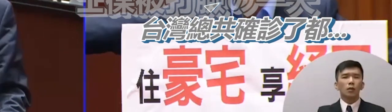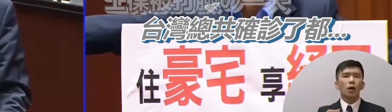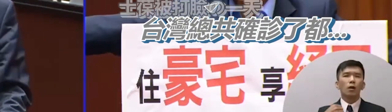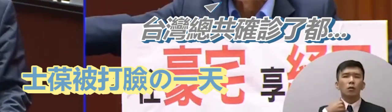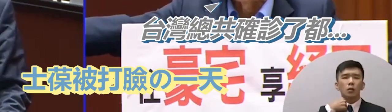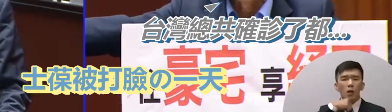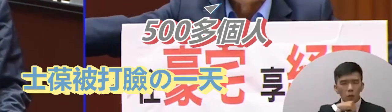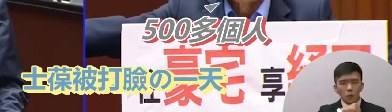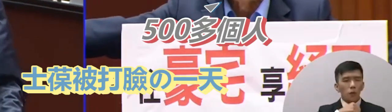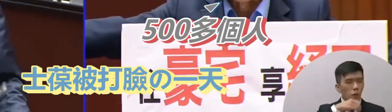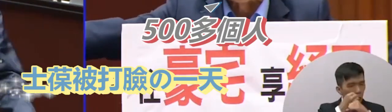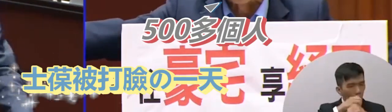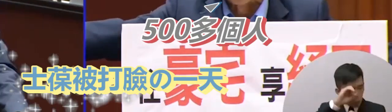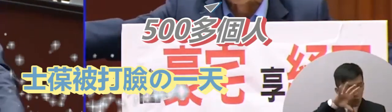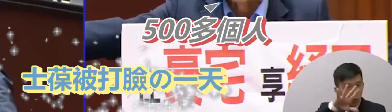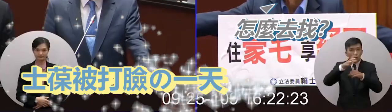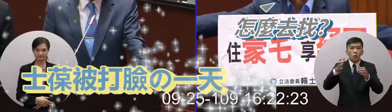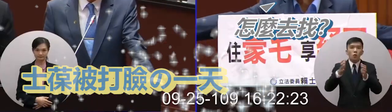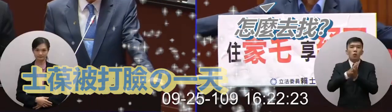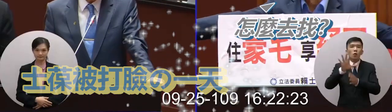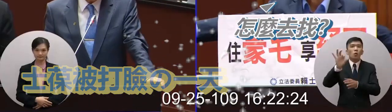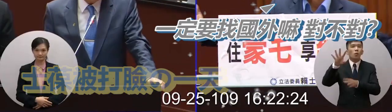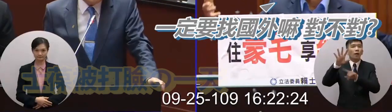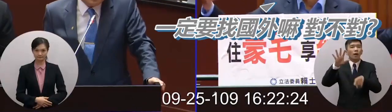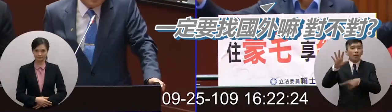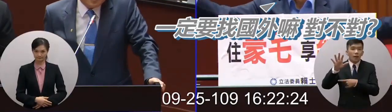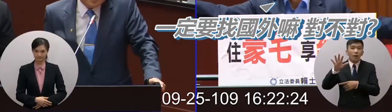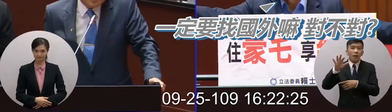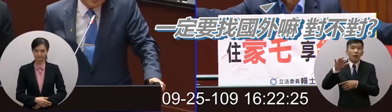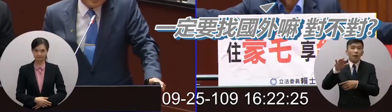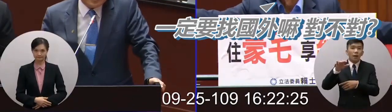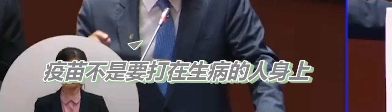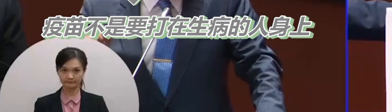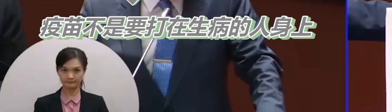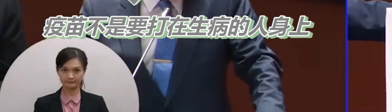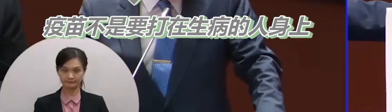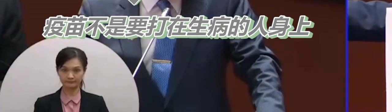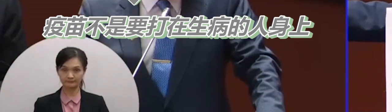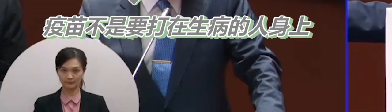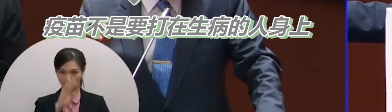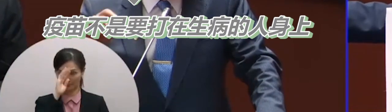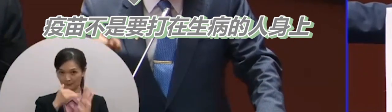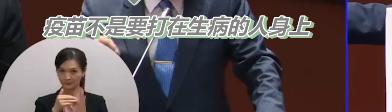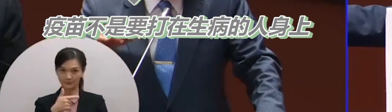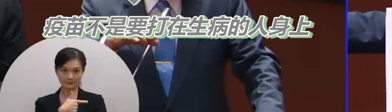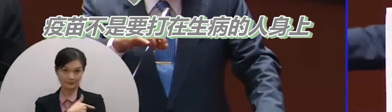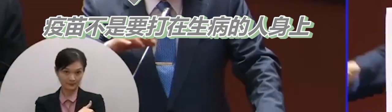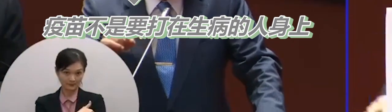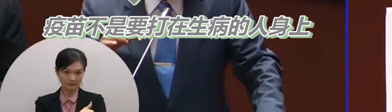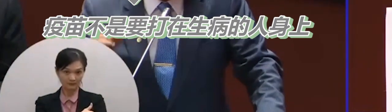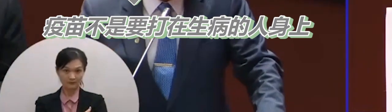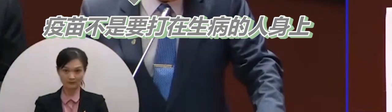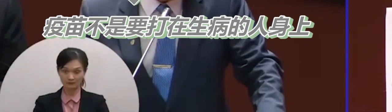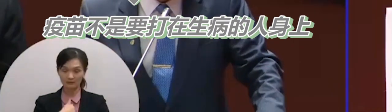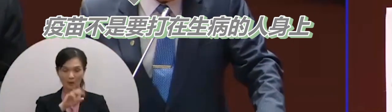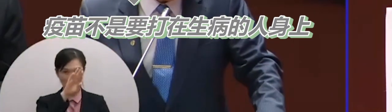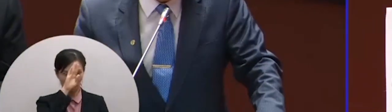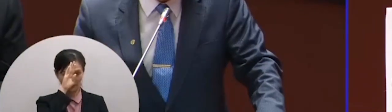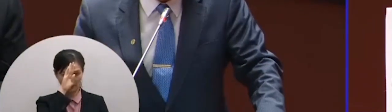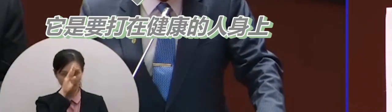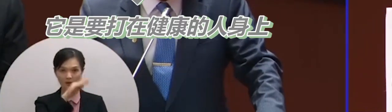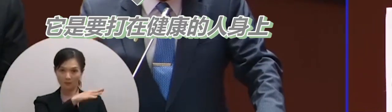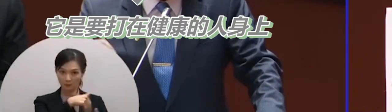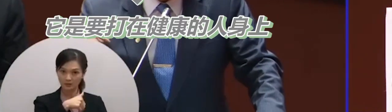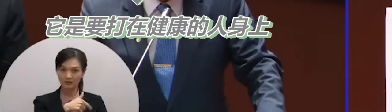湾总共确诊的都500多个人，怎么去找？一定要找国外嘛，对不对？ 疫苗并不是要打在生病的人的身